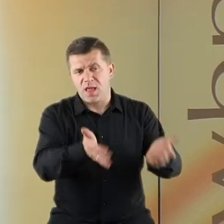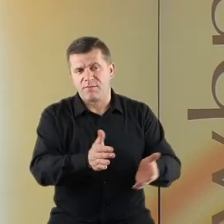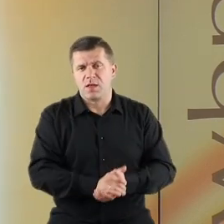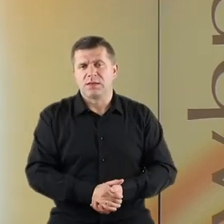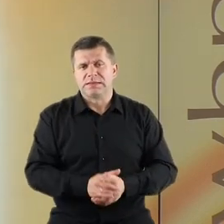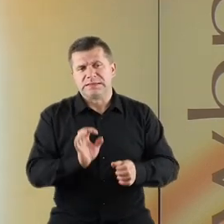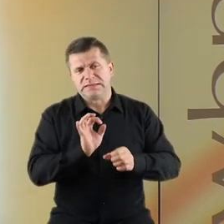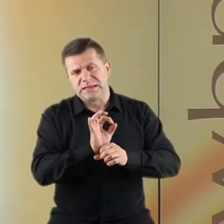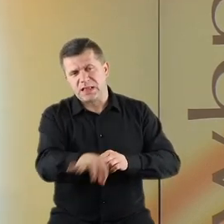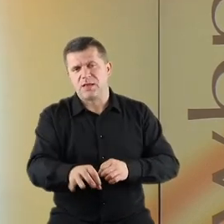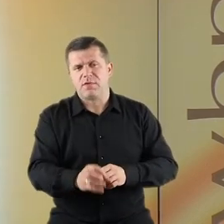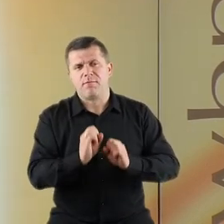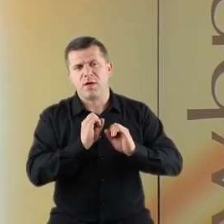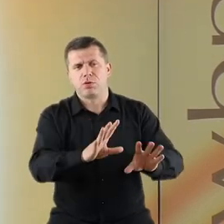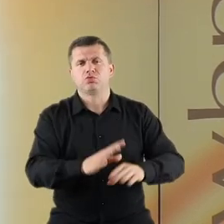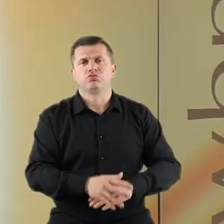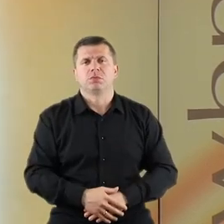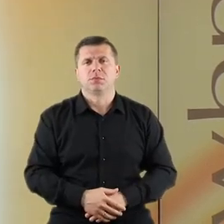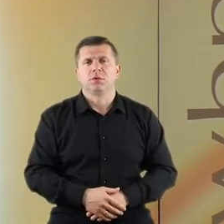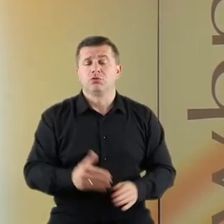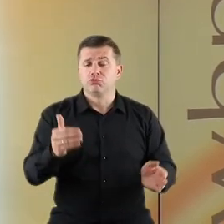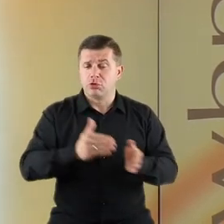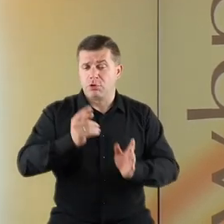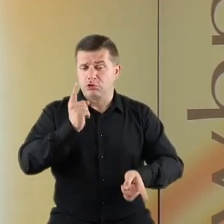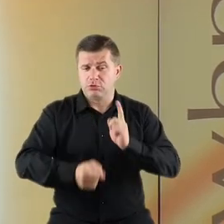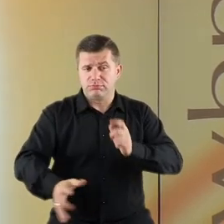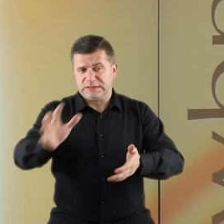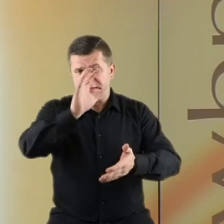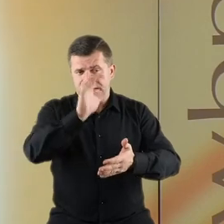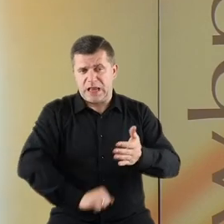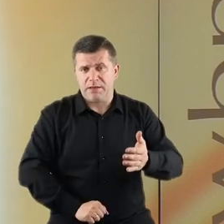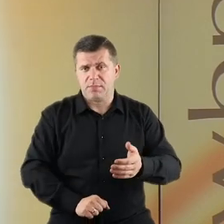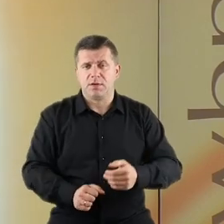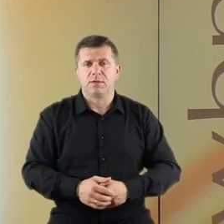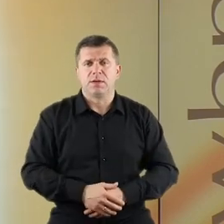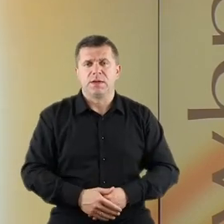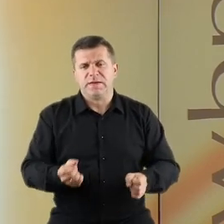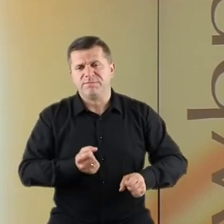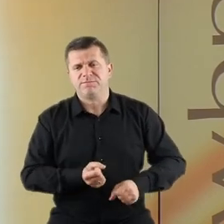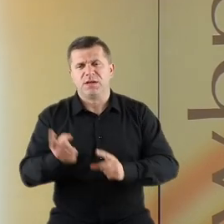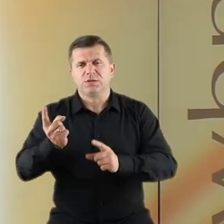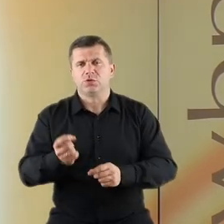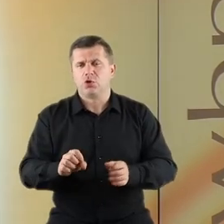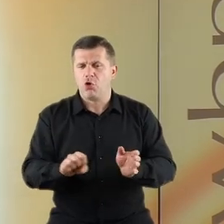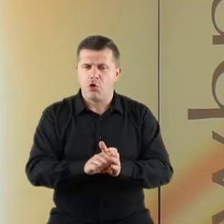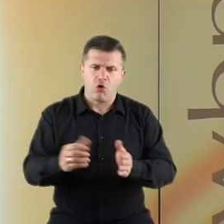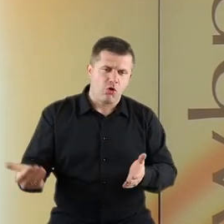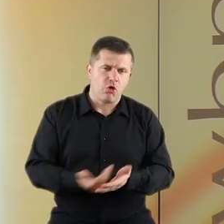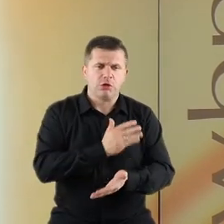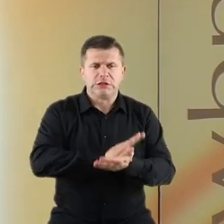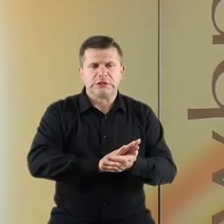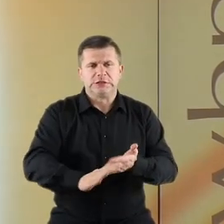dawano puszczano należy go szybko zdjąć zmyć Zdmuchnąć zlizać odczynić odprawić